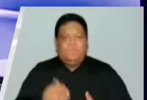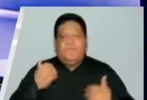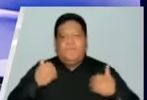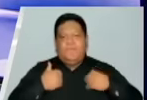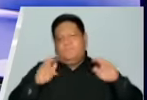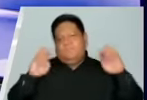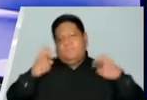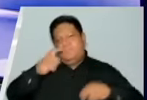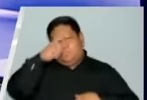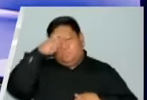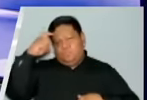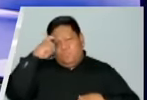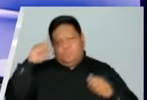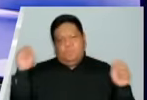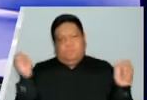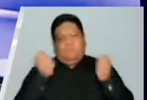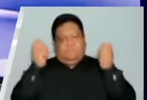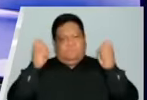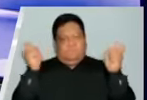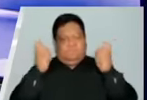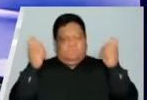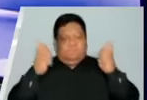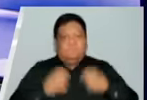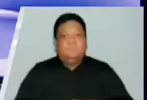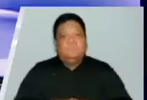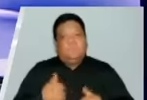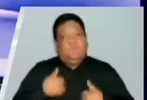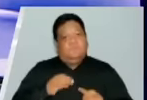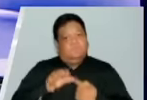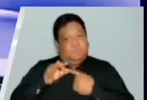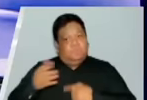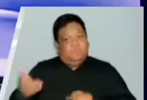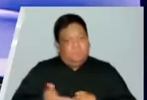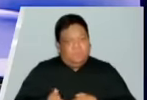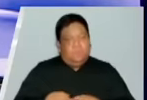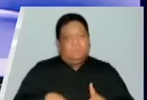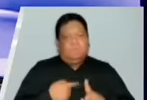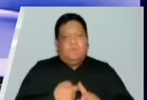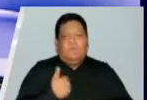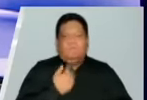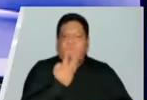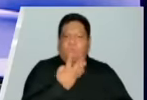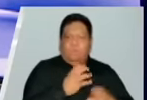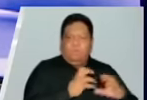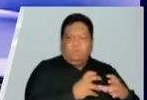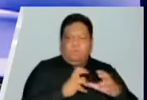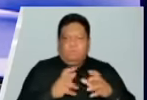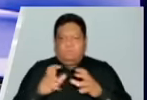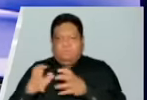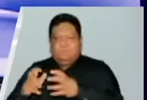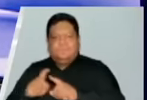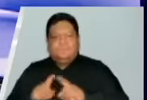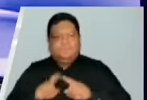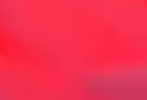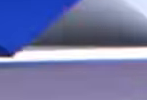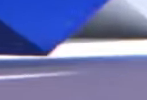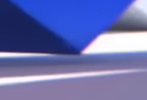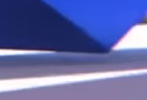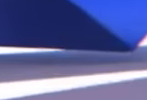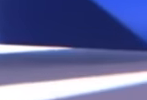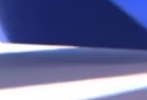guests, dapat abangan ang pasiklaban ng apat na teams na binubuo ng hinahangaan nating Sparkle Stars. Makichika kay Lars